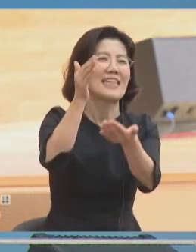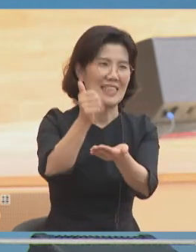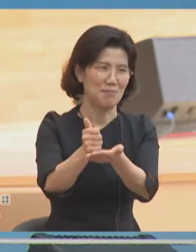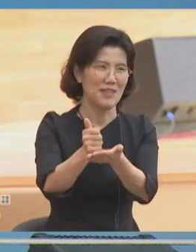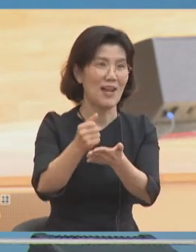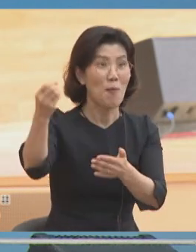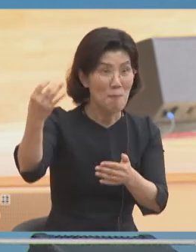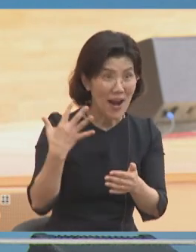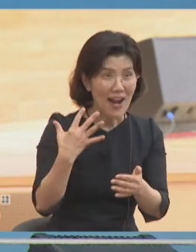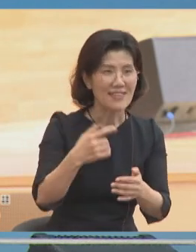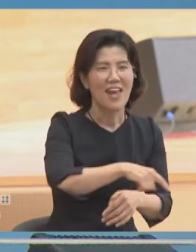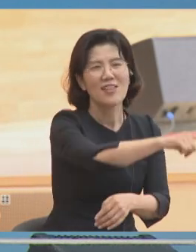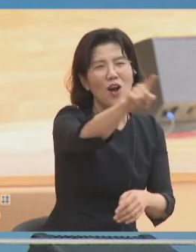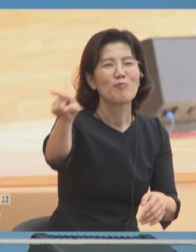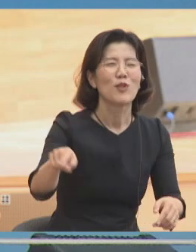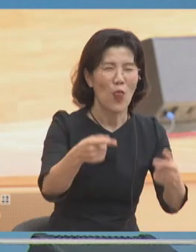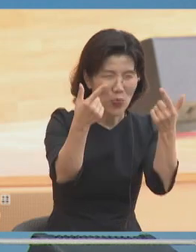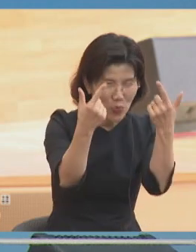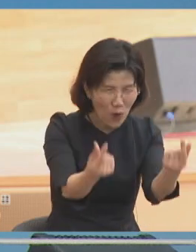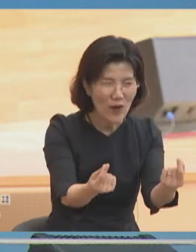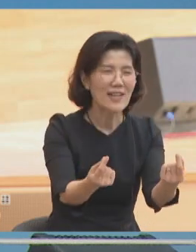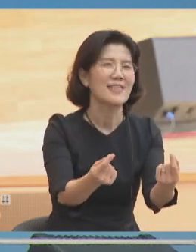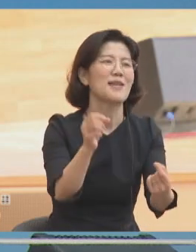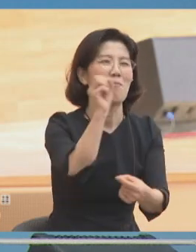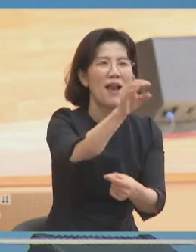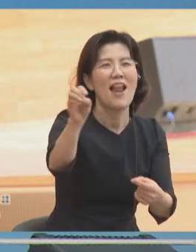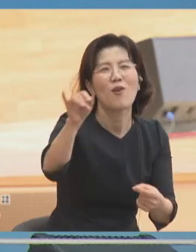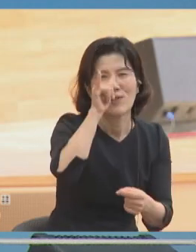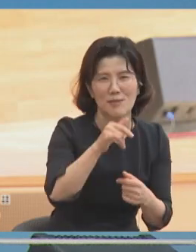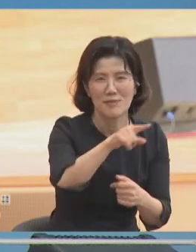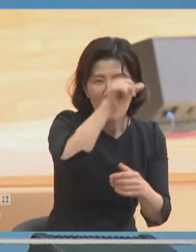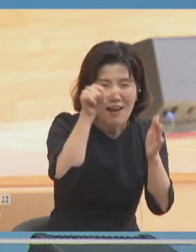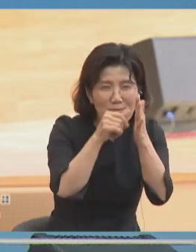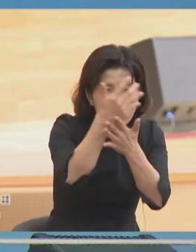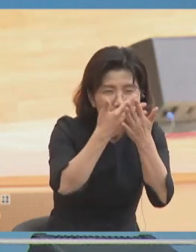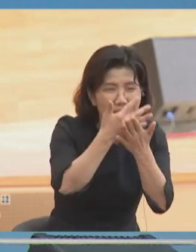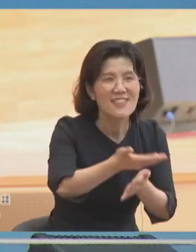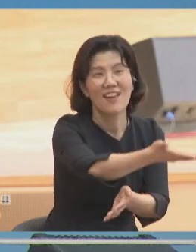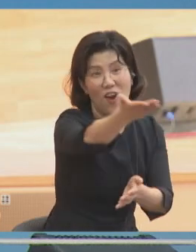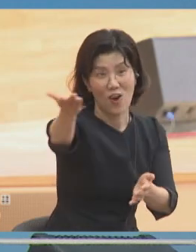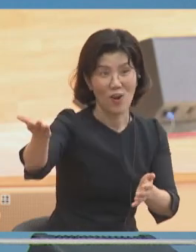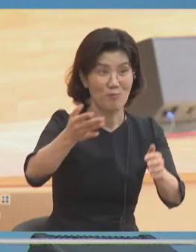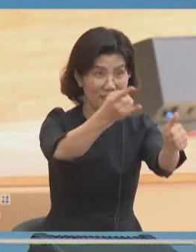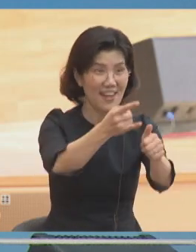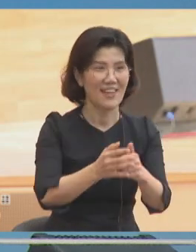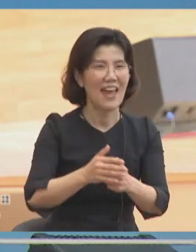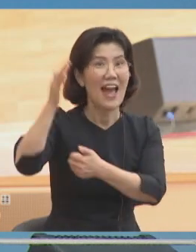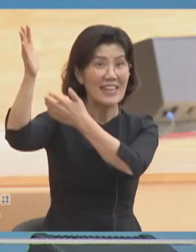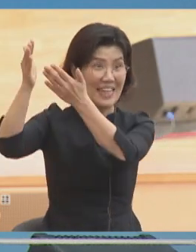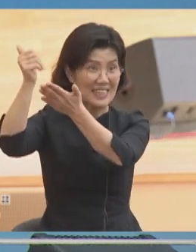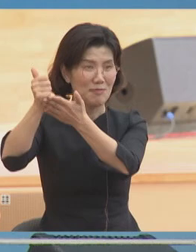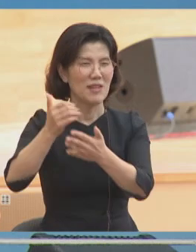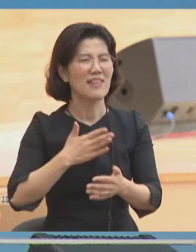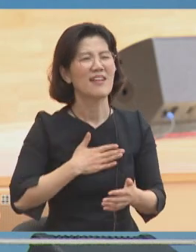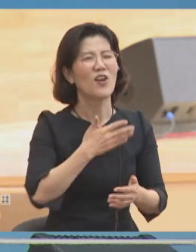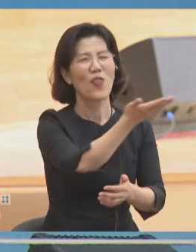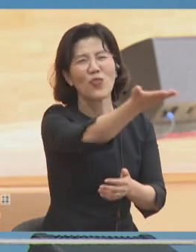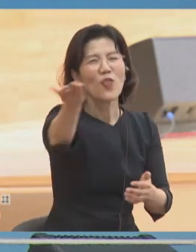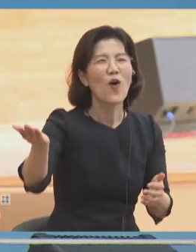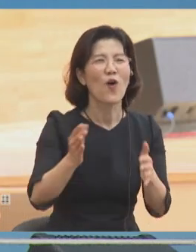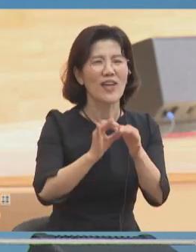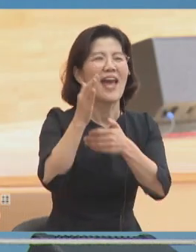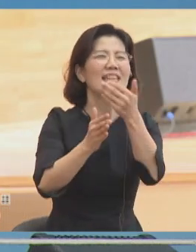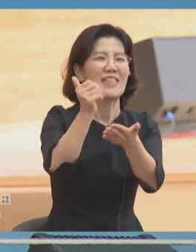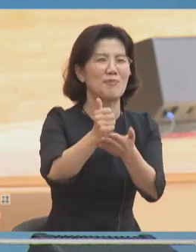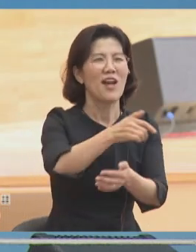동일하게 말씀하고 계십니다 생애 불확실함 앞에 있는 저와 여러분들에게 나는 너의 하나님이야 너는 내